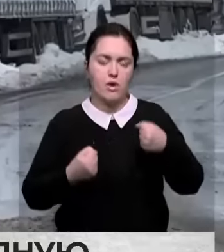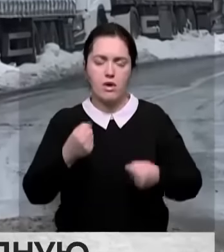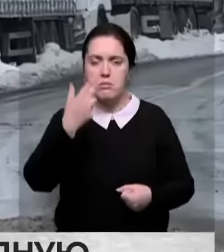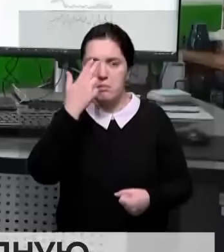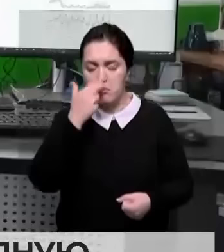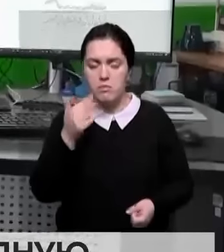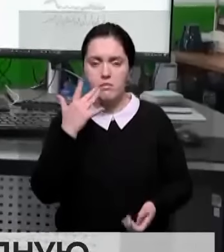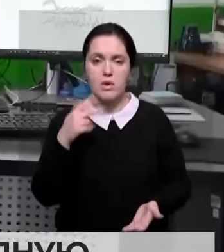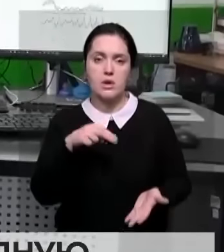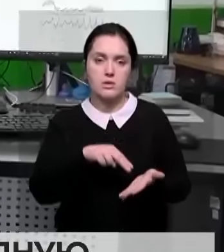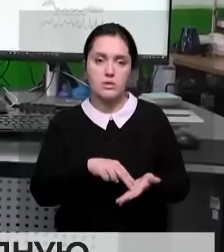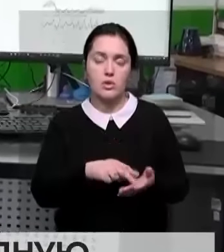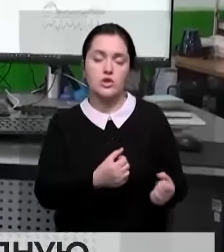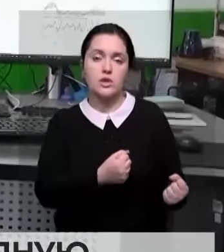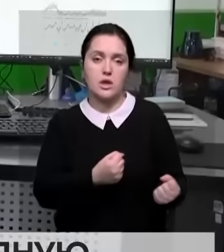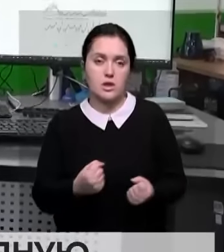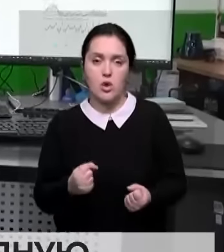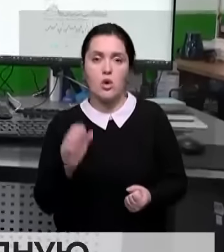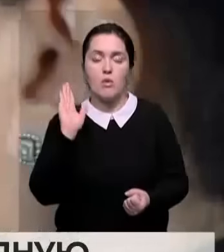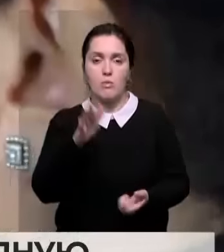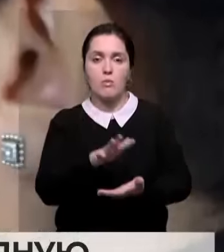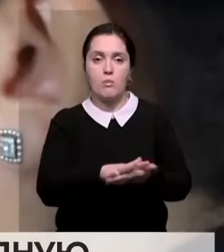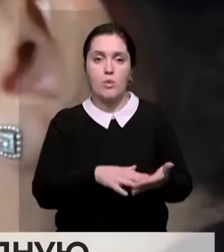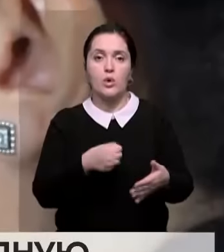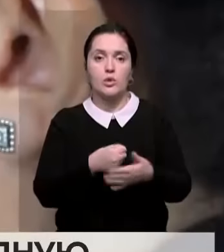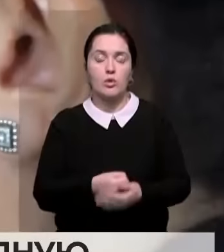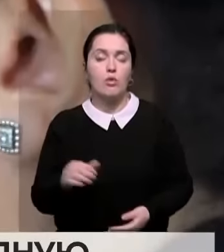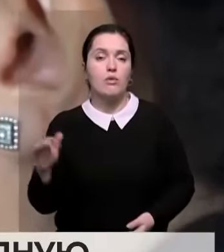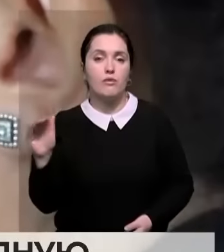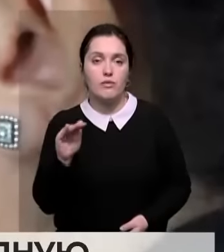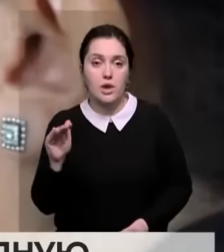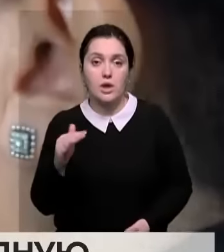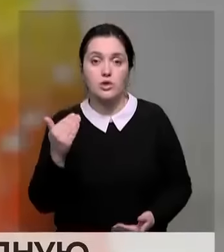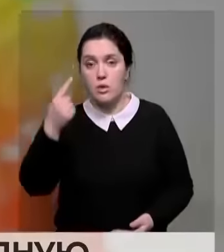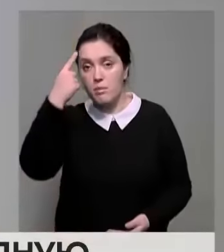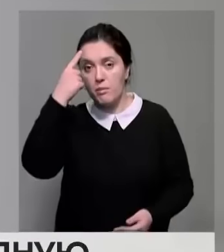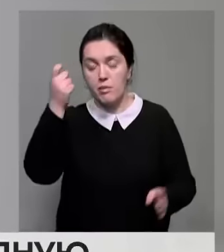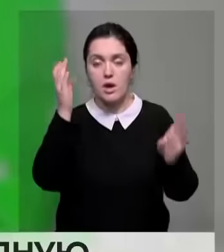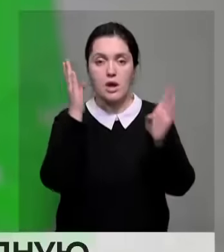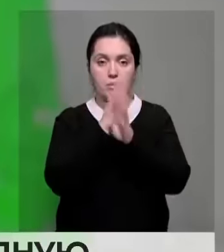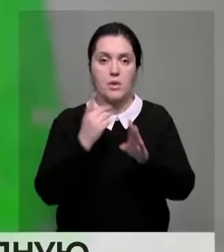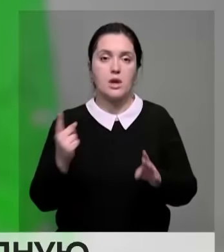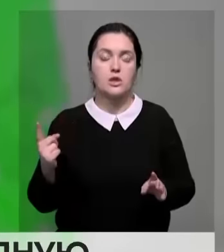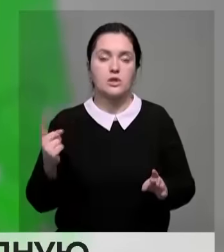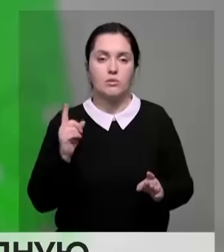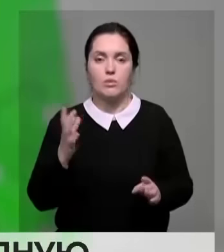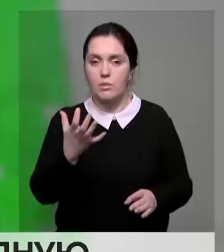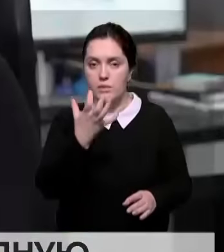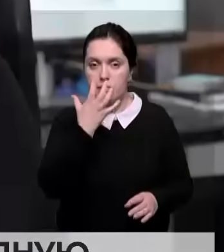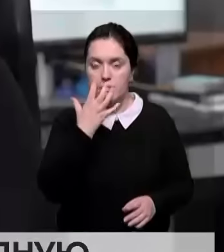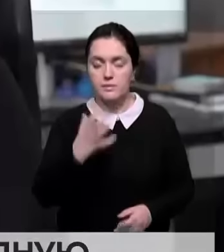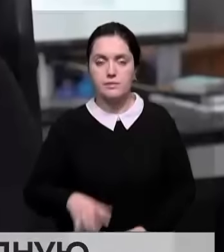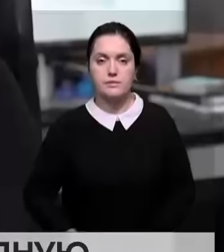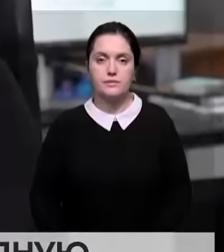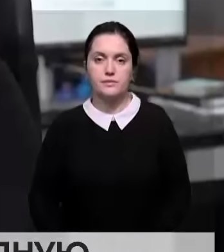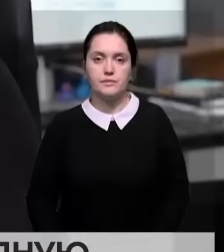на обочине. Такие задержки будут продолжаться до февраля. Сейчас же, по прогнозам синоптиков, ожидается потепление.